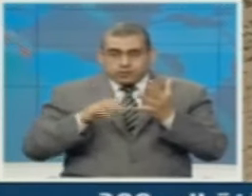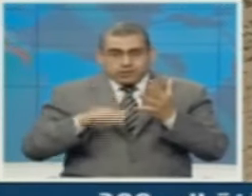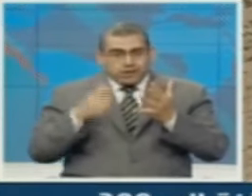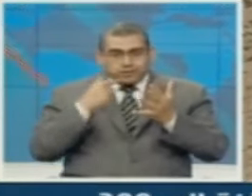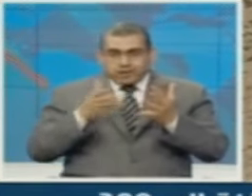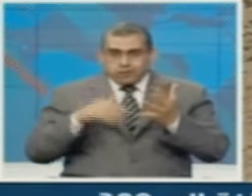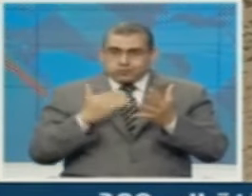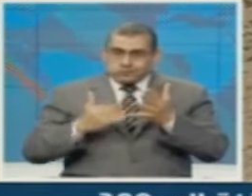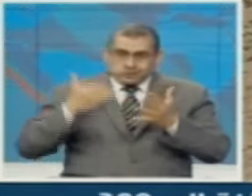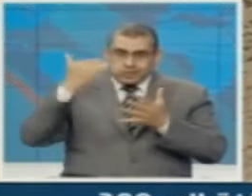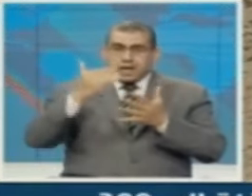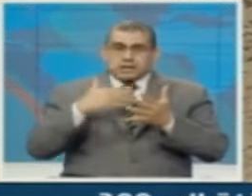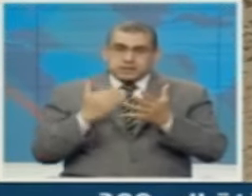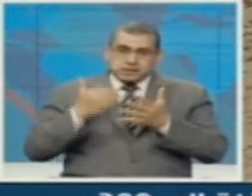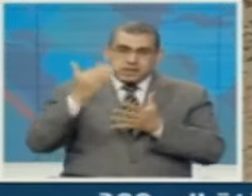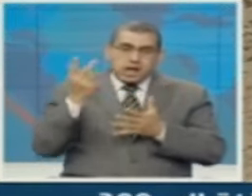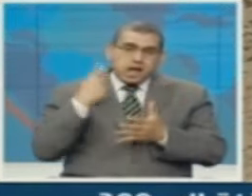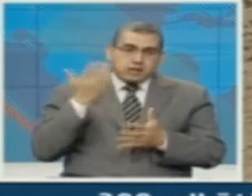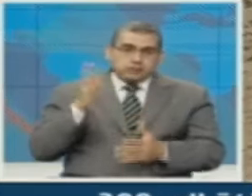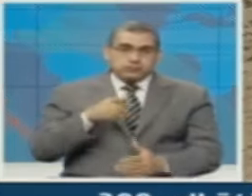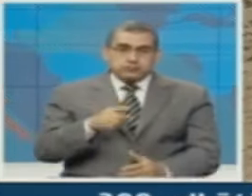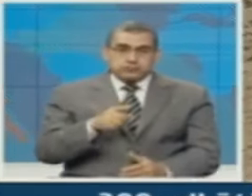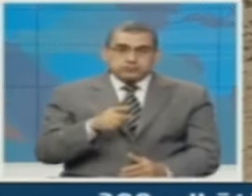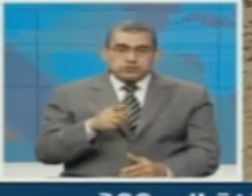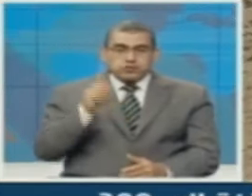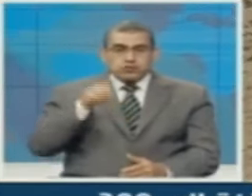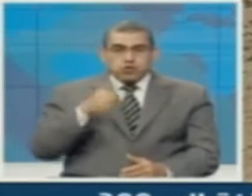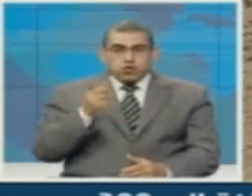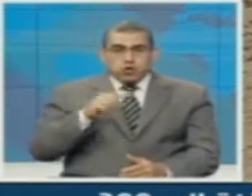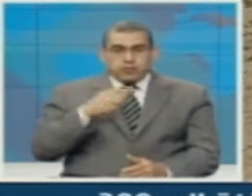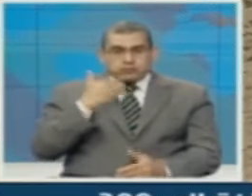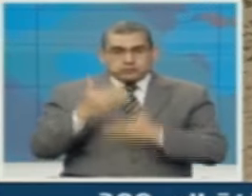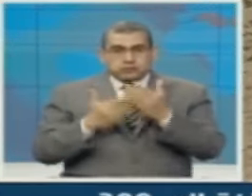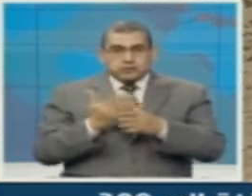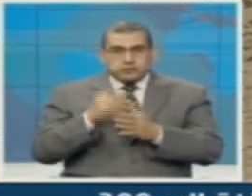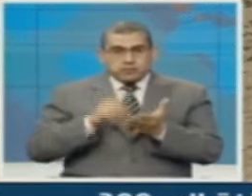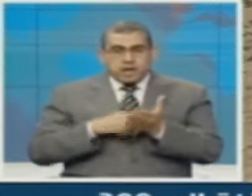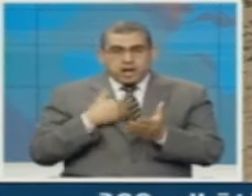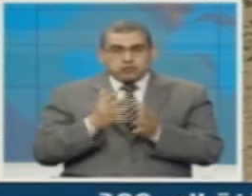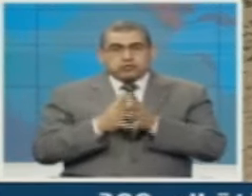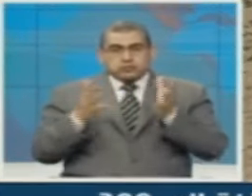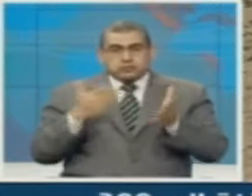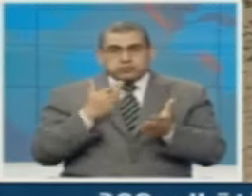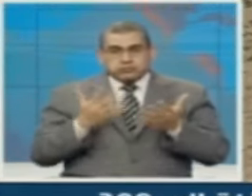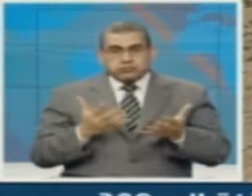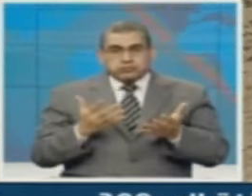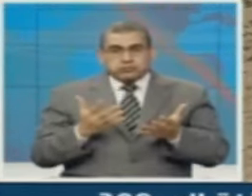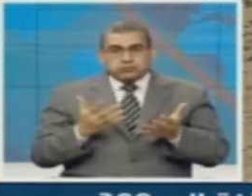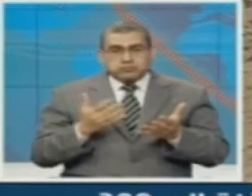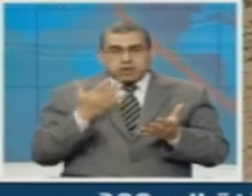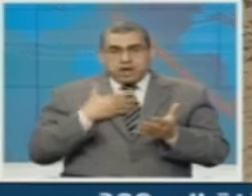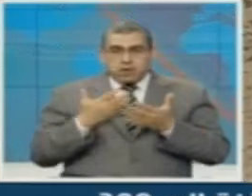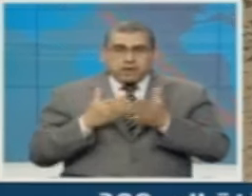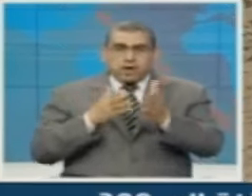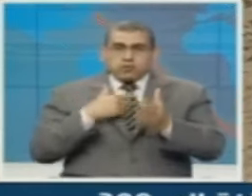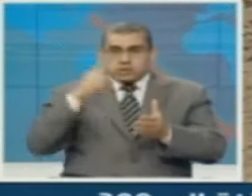الشاحنات، على أن يزيد هذا العدد يعني يوميا أو حسب بالطبع يعني سهولة وتيسير دخول هذه الشاحنات.